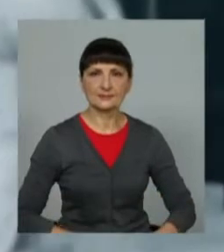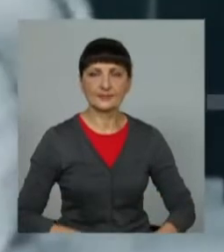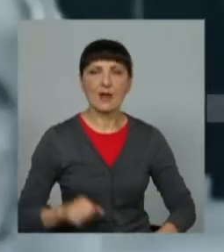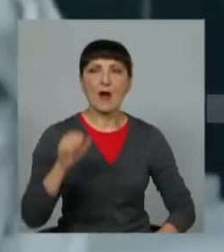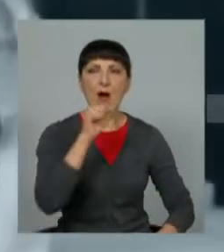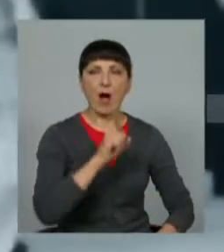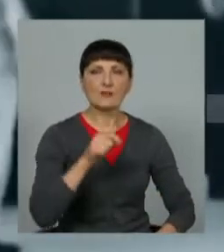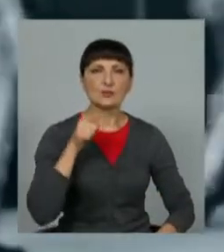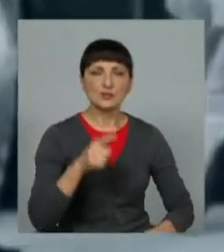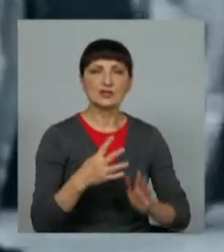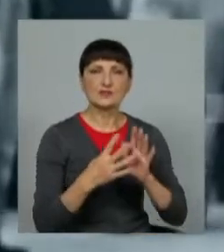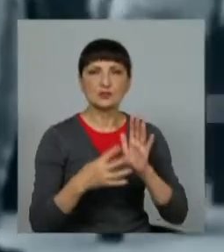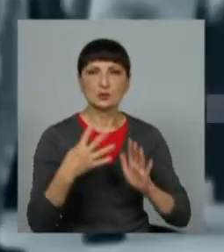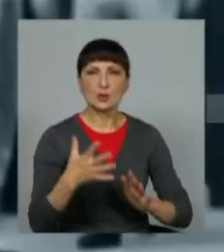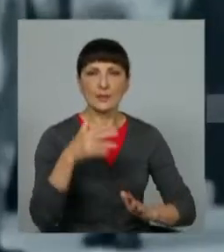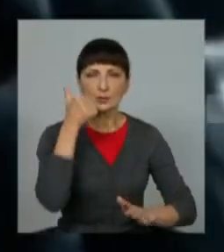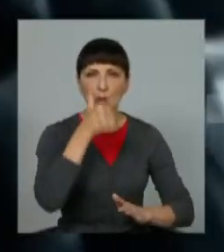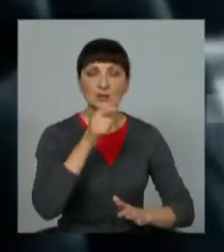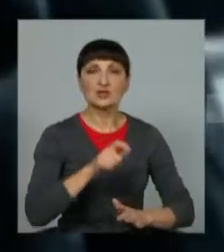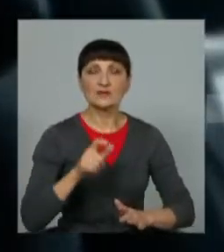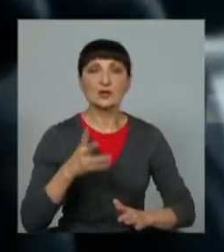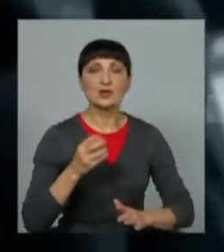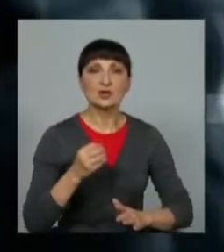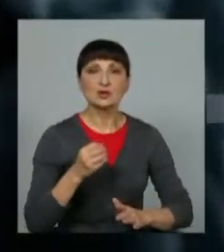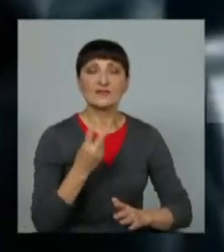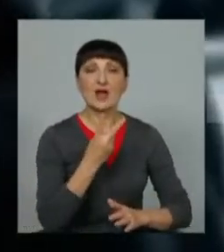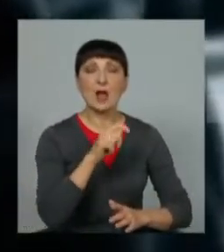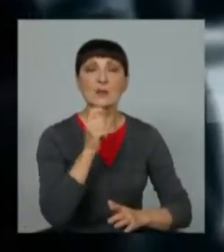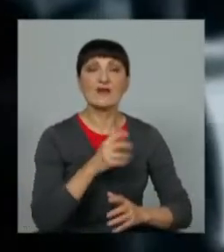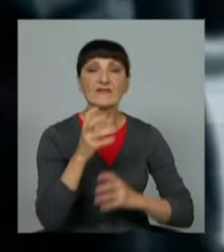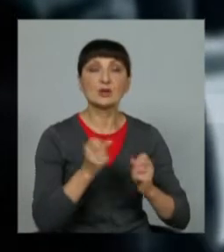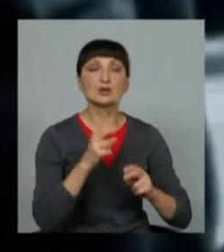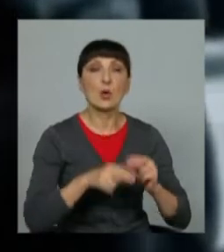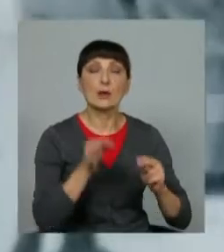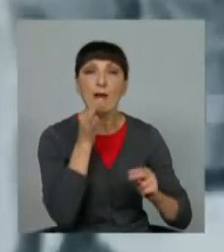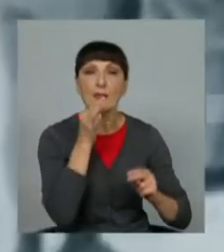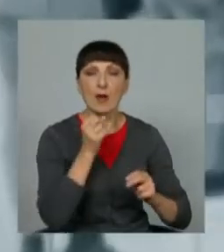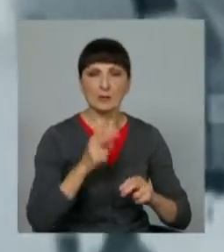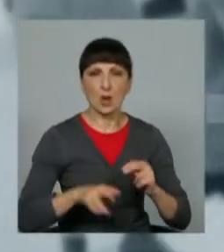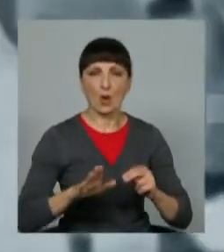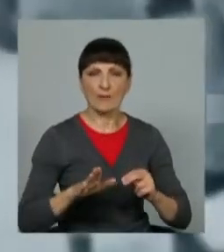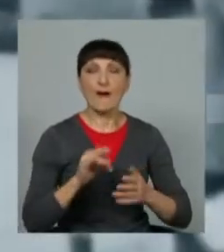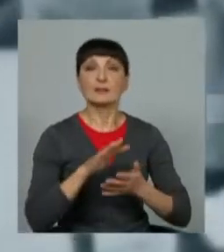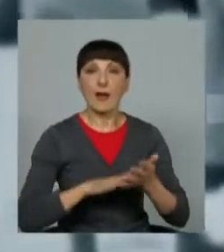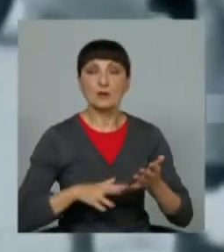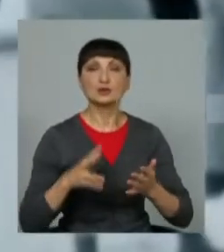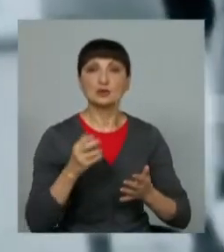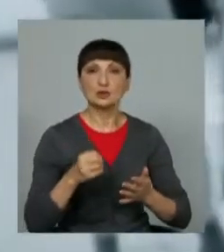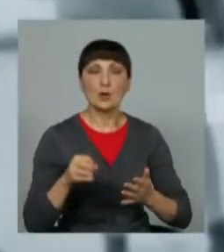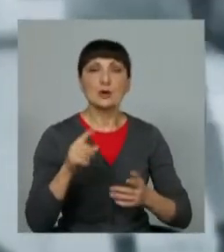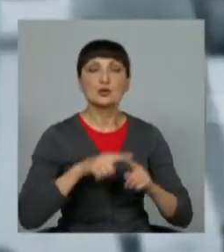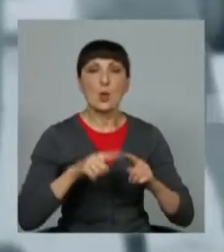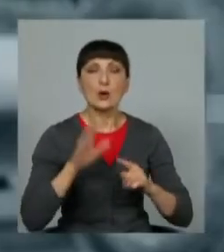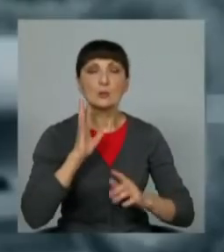Август 1945 года. Человечество еще не отошло от Второй мировой. Но это был не конец. Тогда мало кто знал, совсем